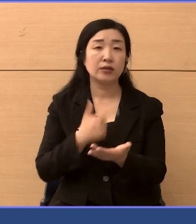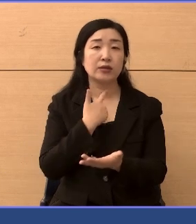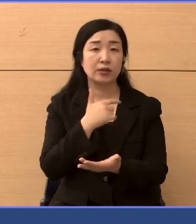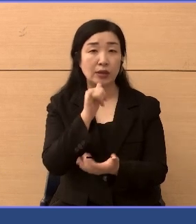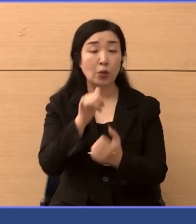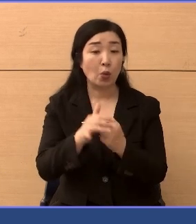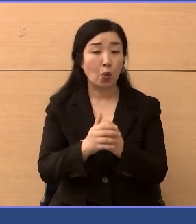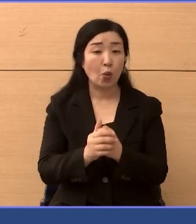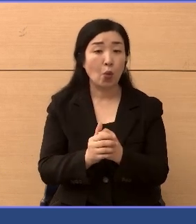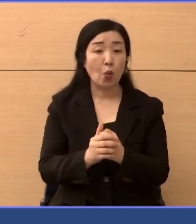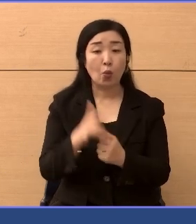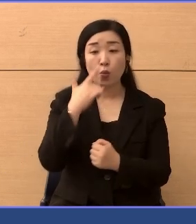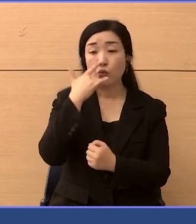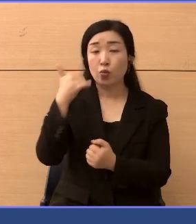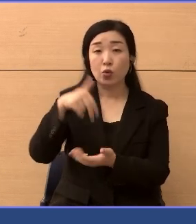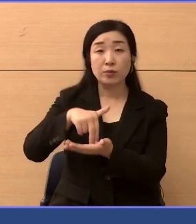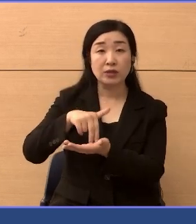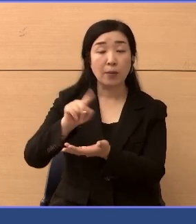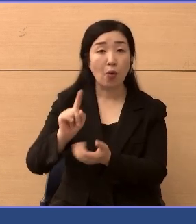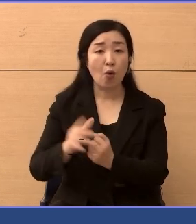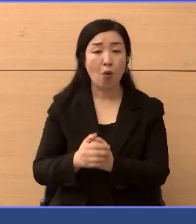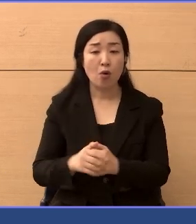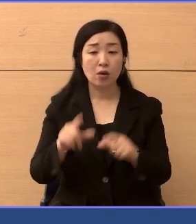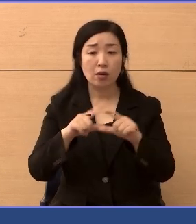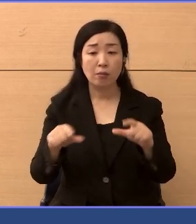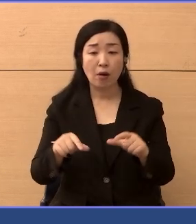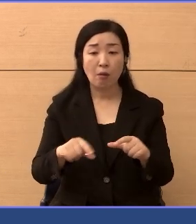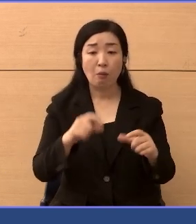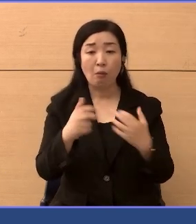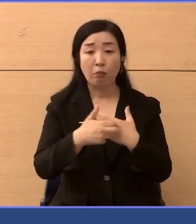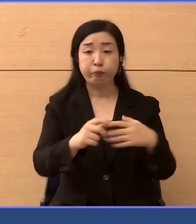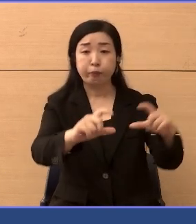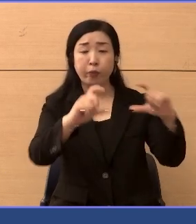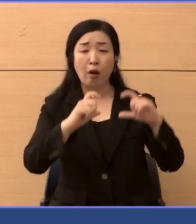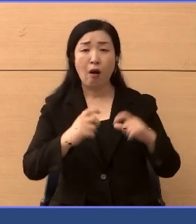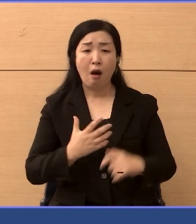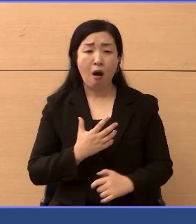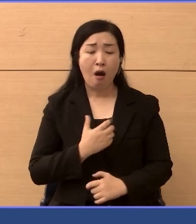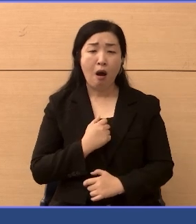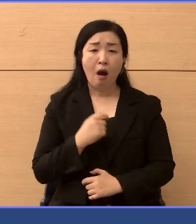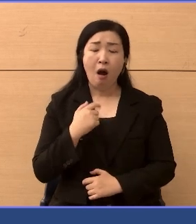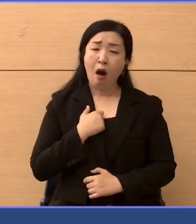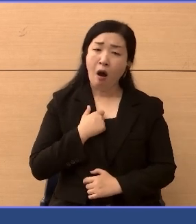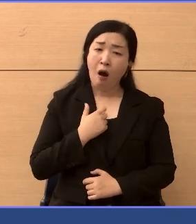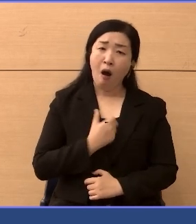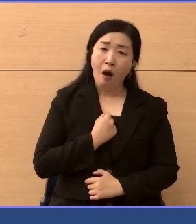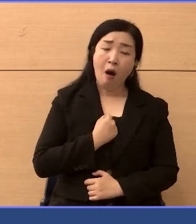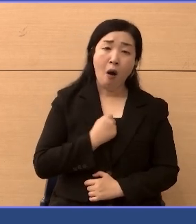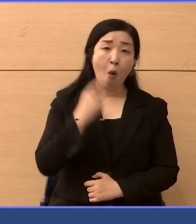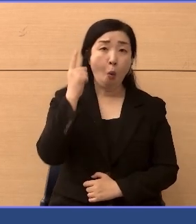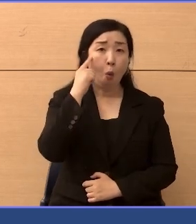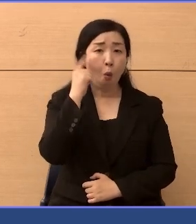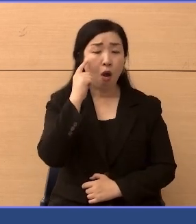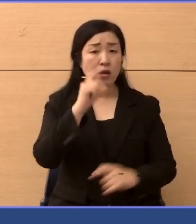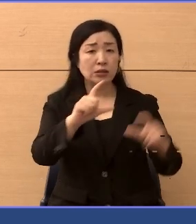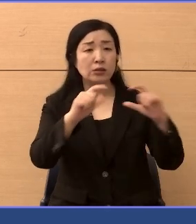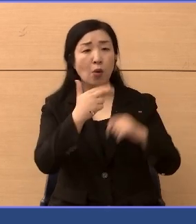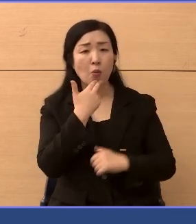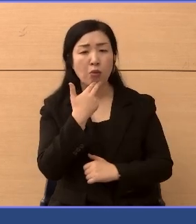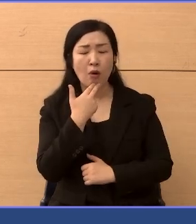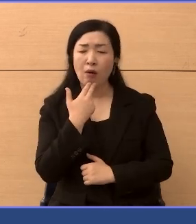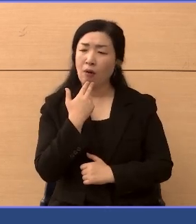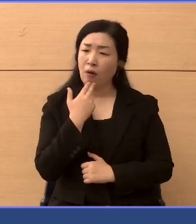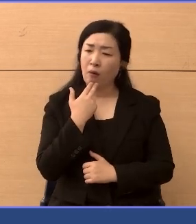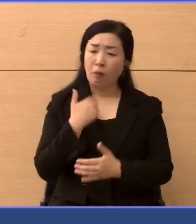특히나 intervention 이러한 is 부모 같은 available 경우에는 until a 일반적인 diagnosis 진단을 받았을 is 때 made. 더욱더 압박감을 받습니다. When it 하지만 comes to 진단이 the 아예 없으면 diagnostic 더욱더